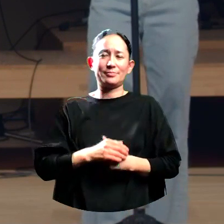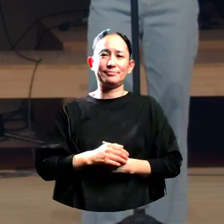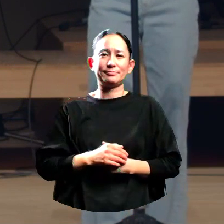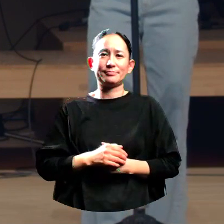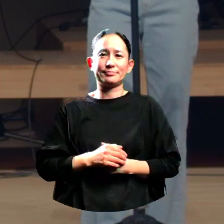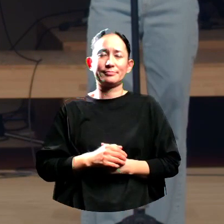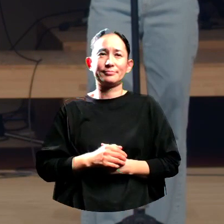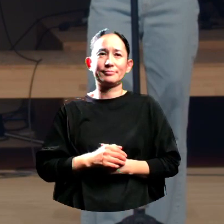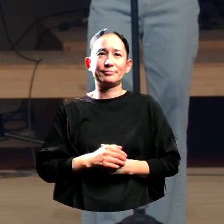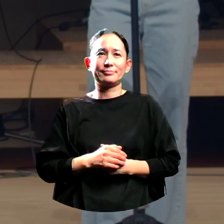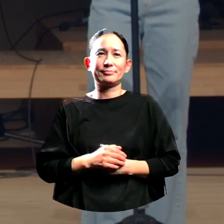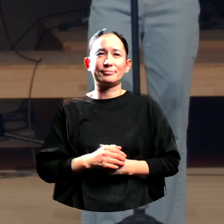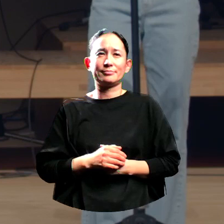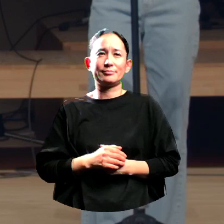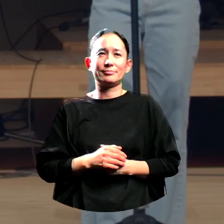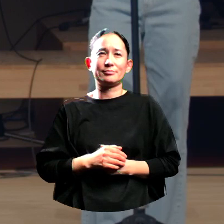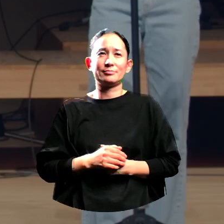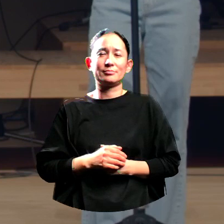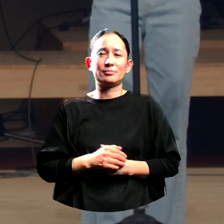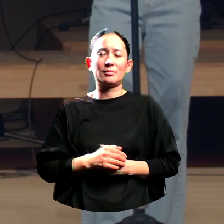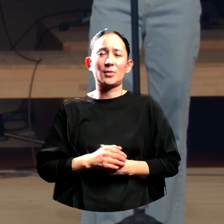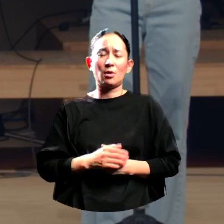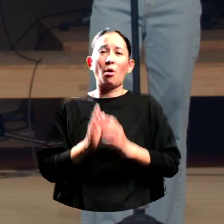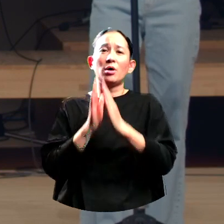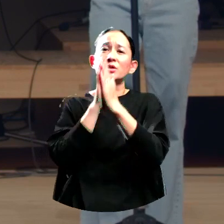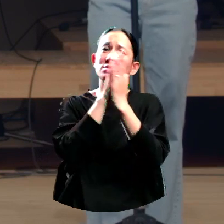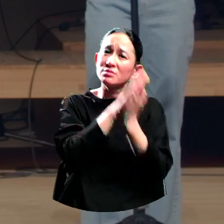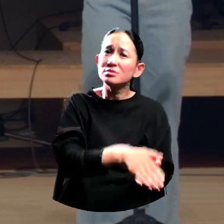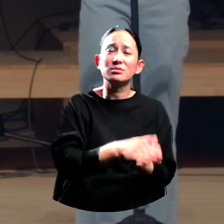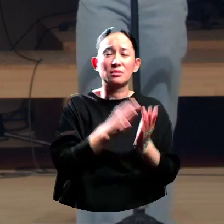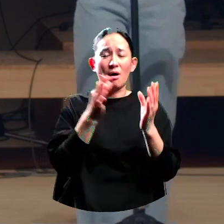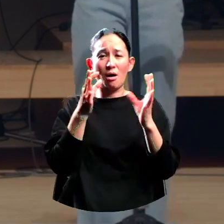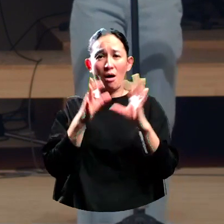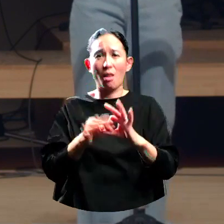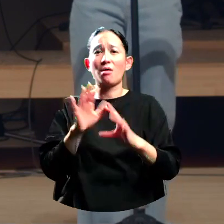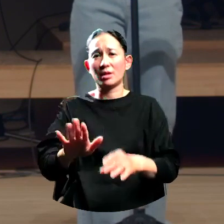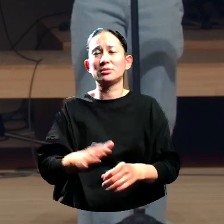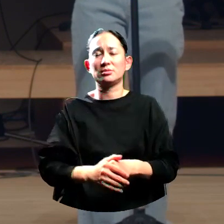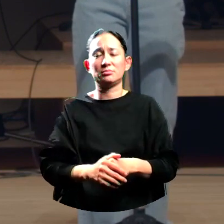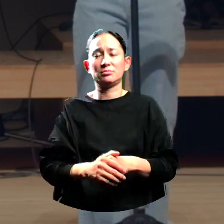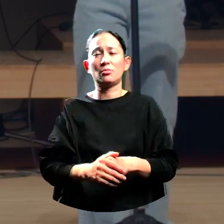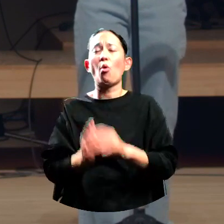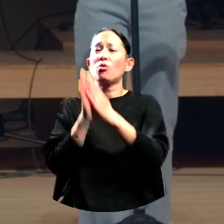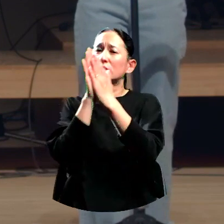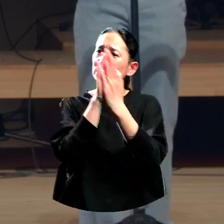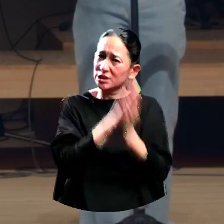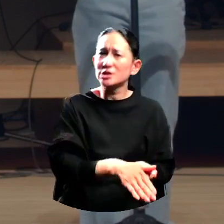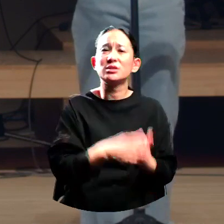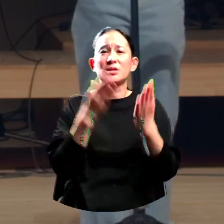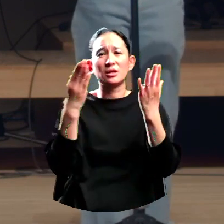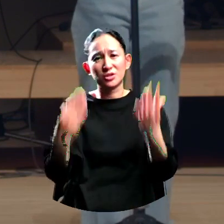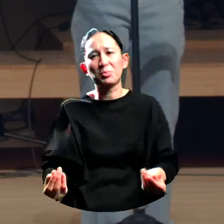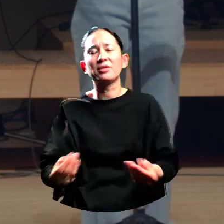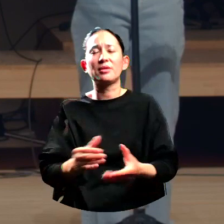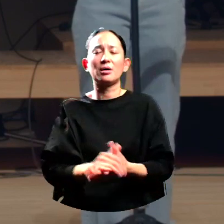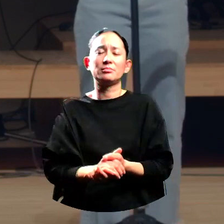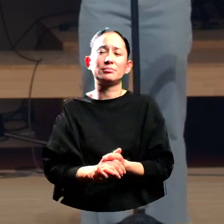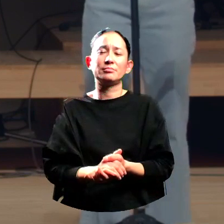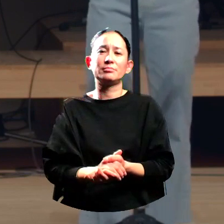to life, died. だって死んだんだから。 Everybody thought this was the end because he died. で